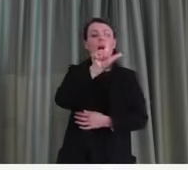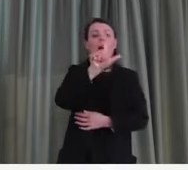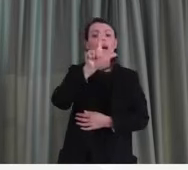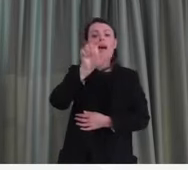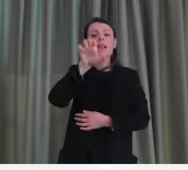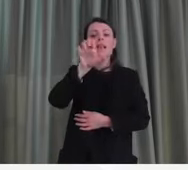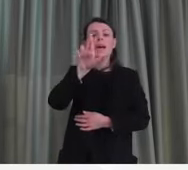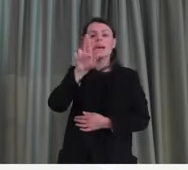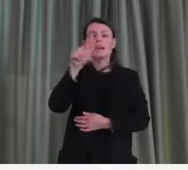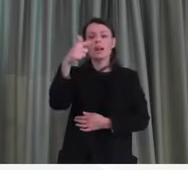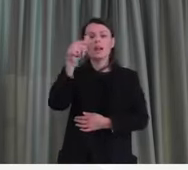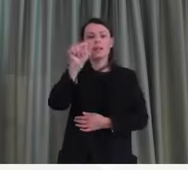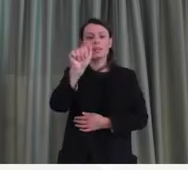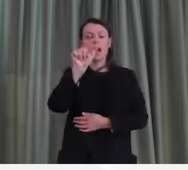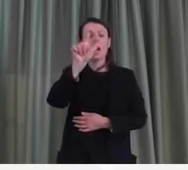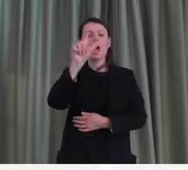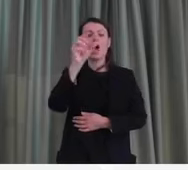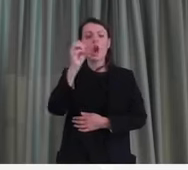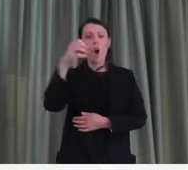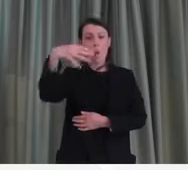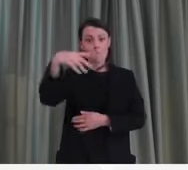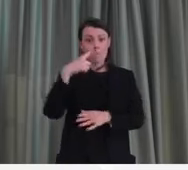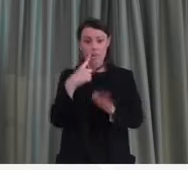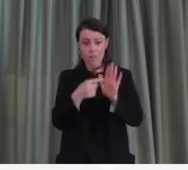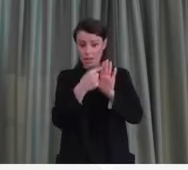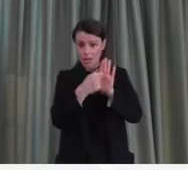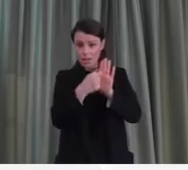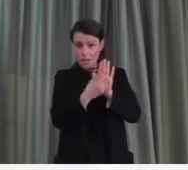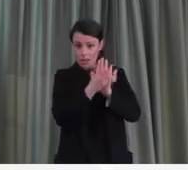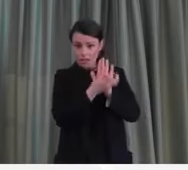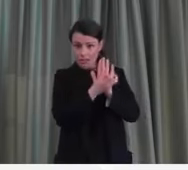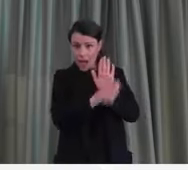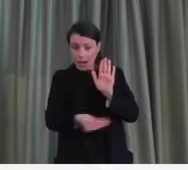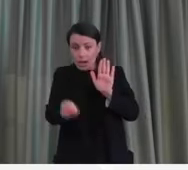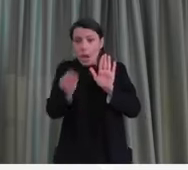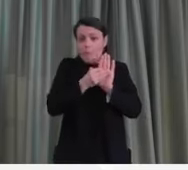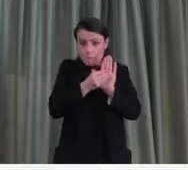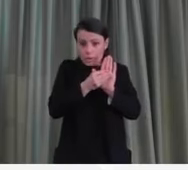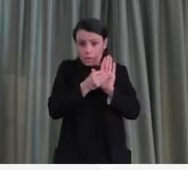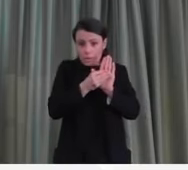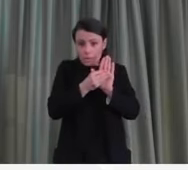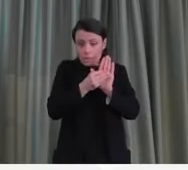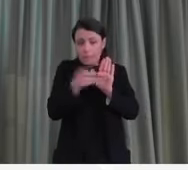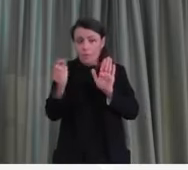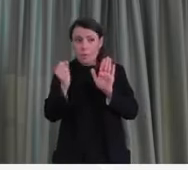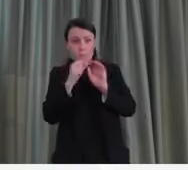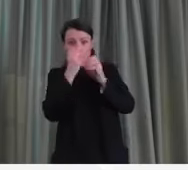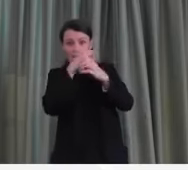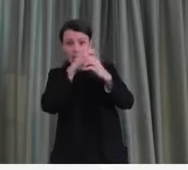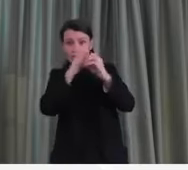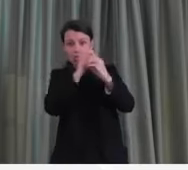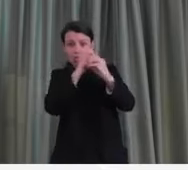scaricate e poi trovate tutto quello che fabrizio se possiamo zoomare su di lui tutto quello che fabrizio